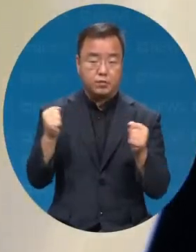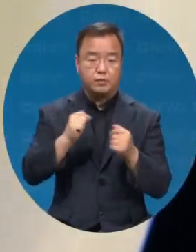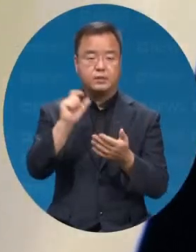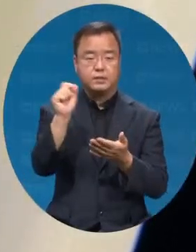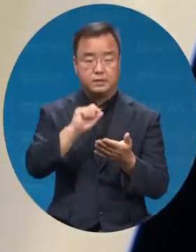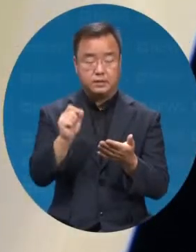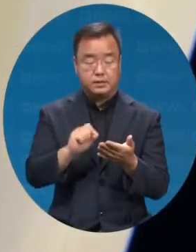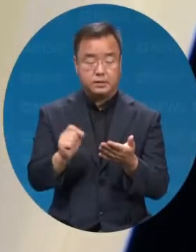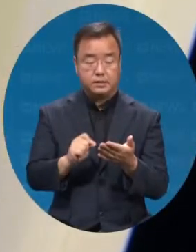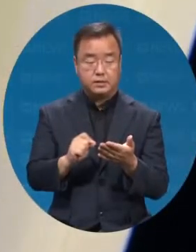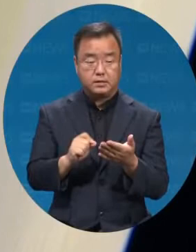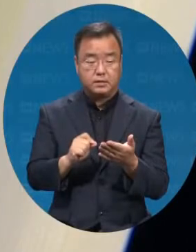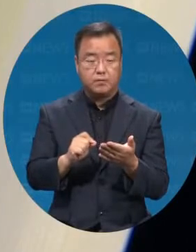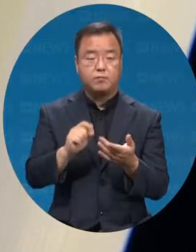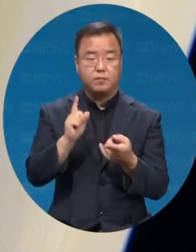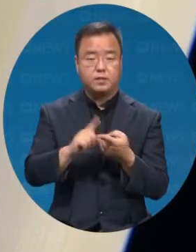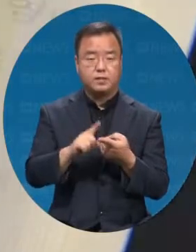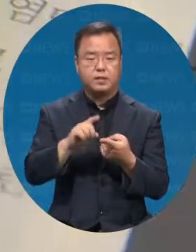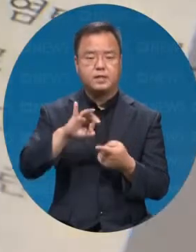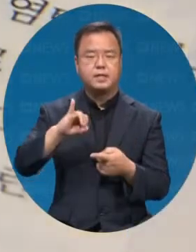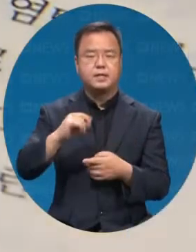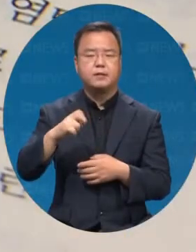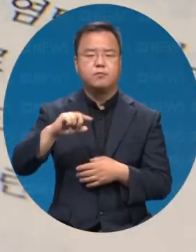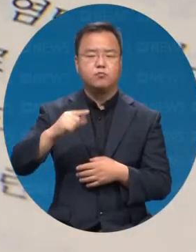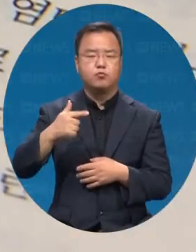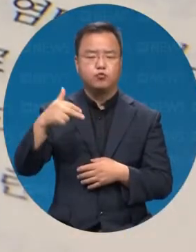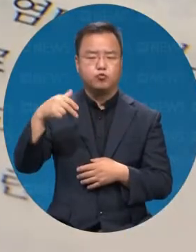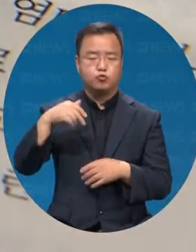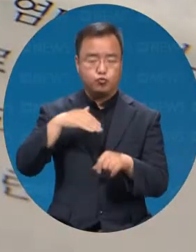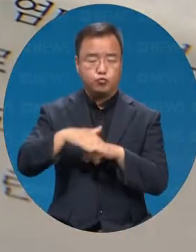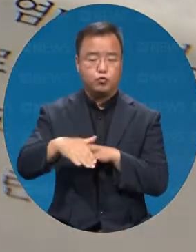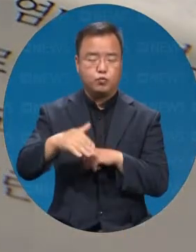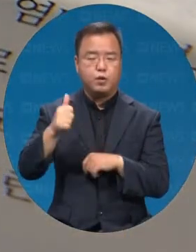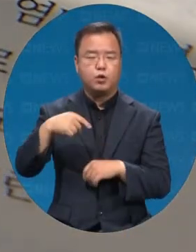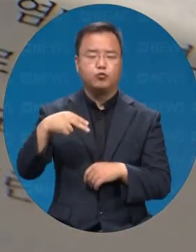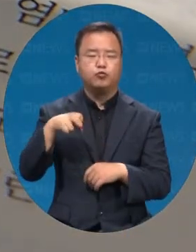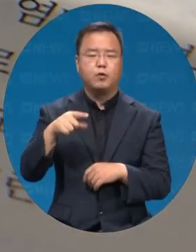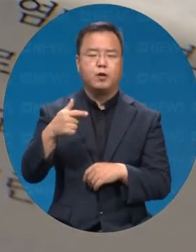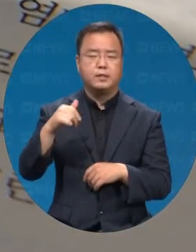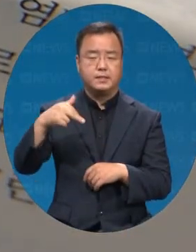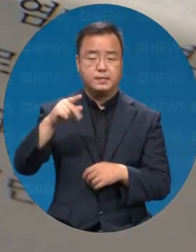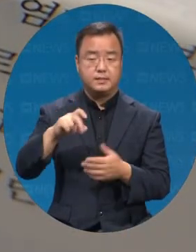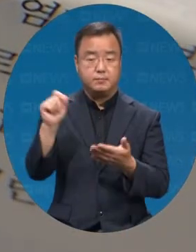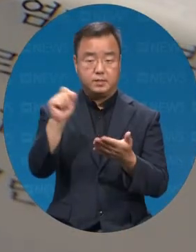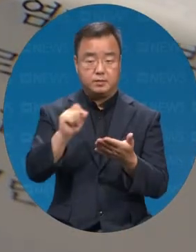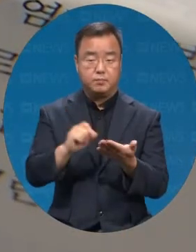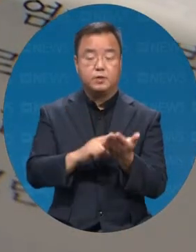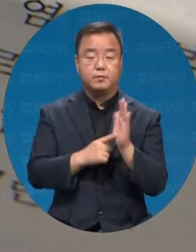저자의 삶 속에 깃든 인문주의와 휴머니즘 등이 수려한 문장을 통해 펼쳐집니다.